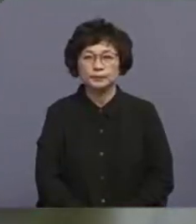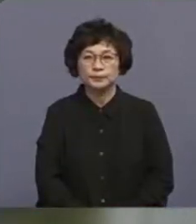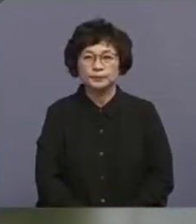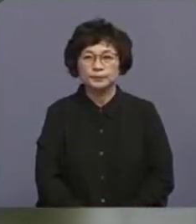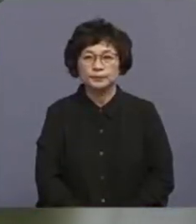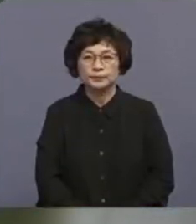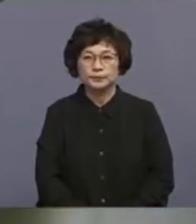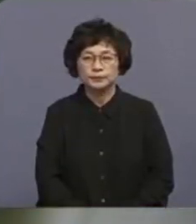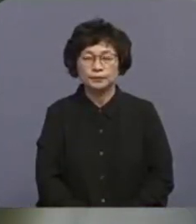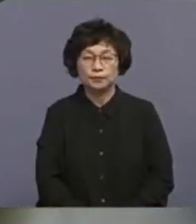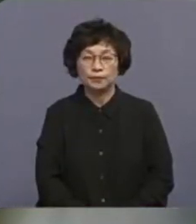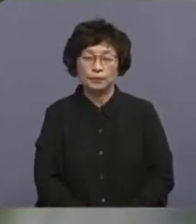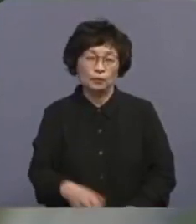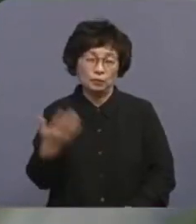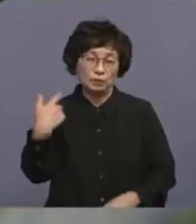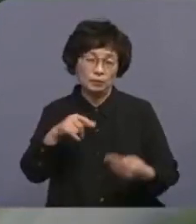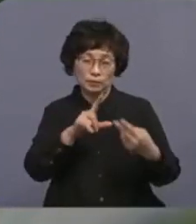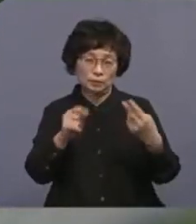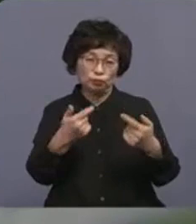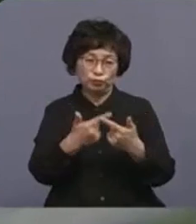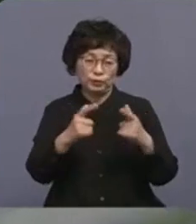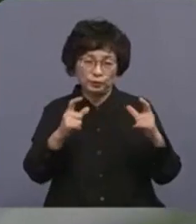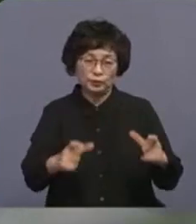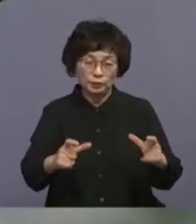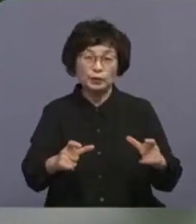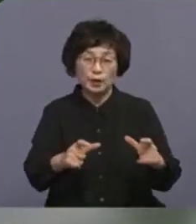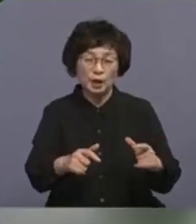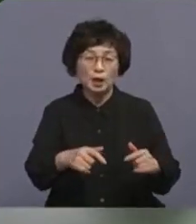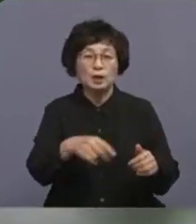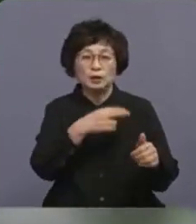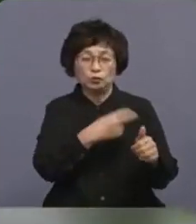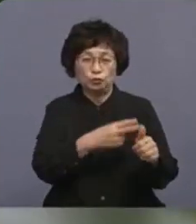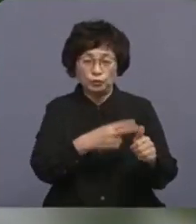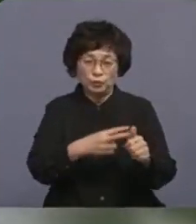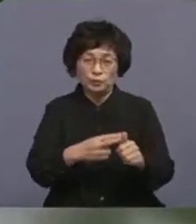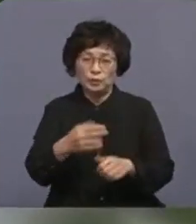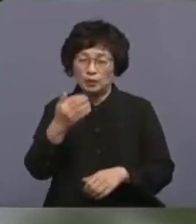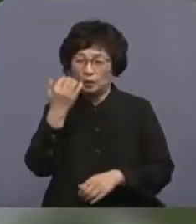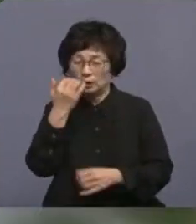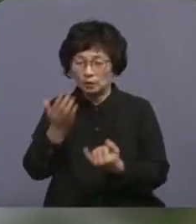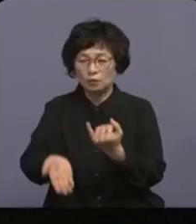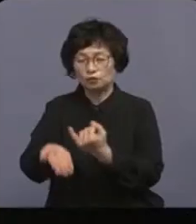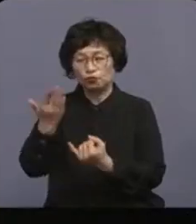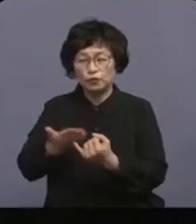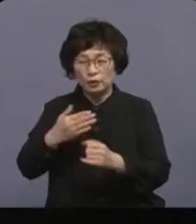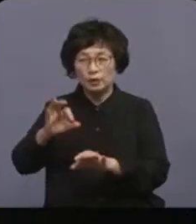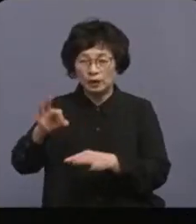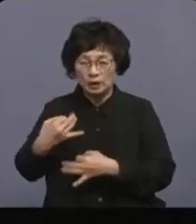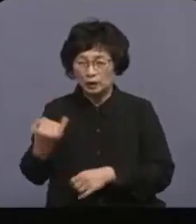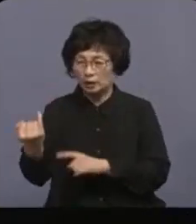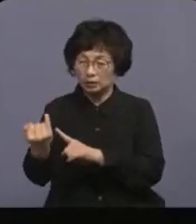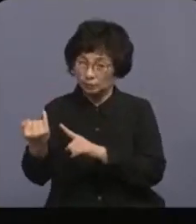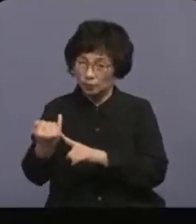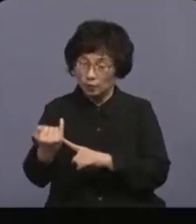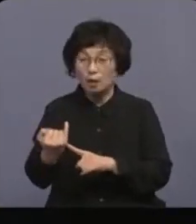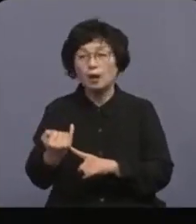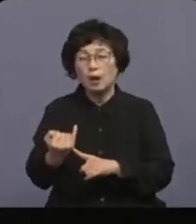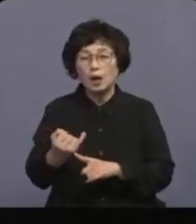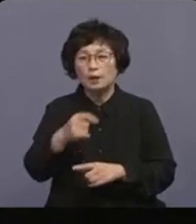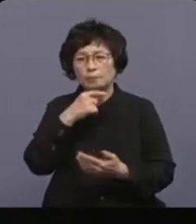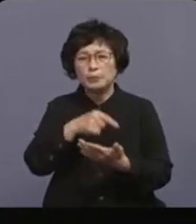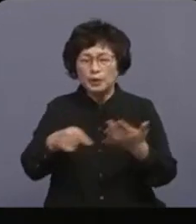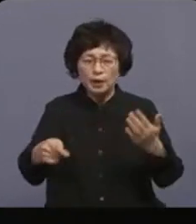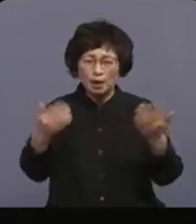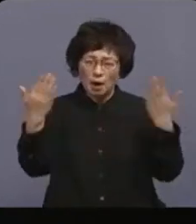기자입니다 지난 2월 부산에 한 국립대 교수에게 성추행을 당했다는 학부조교 ac는 피해 사실을